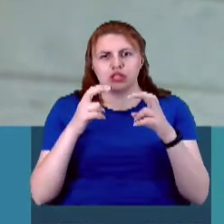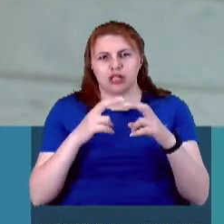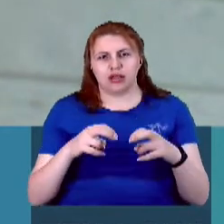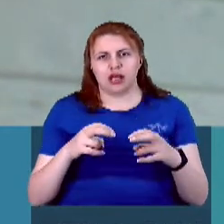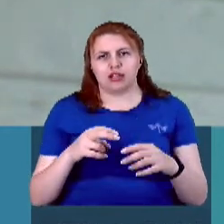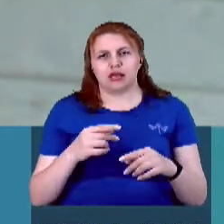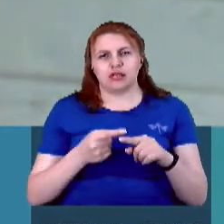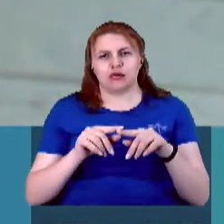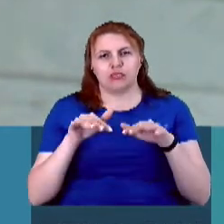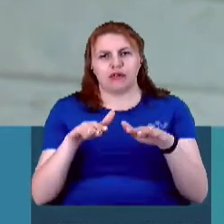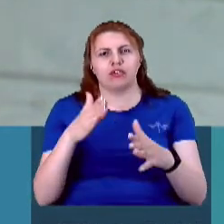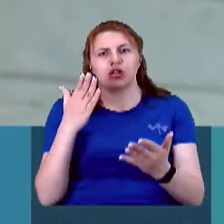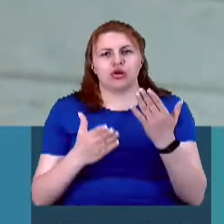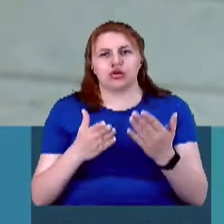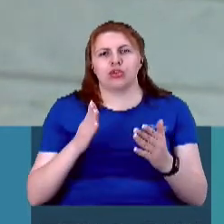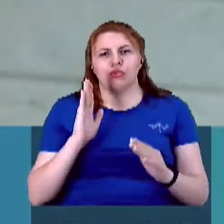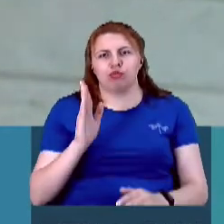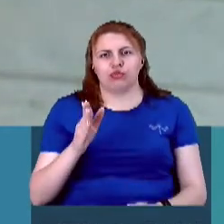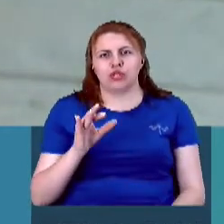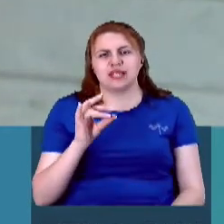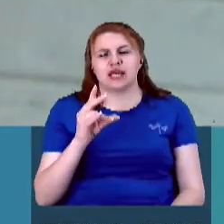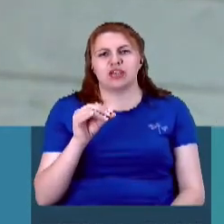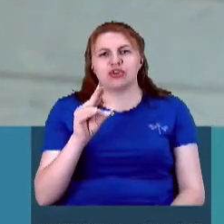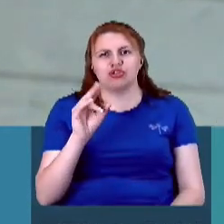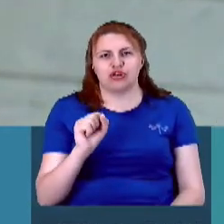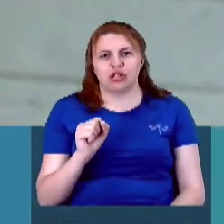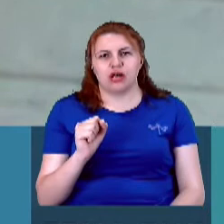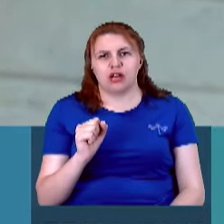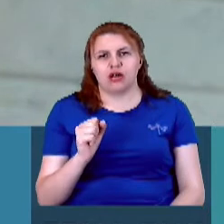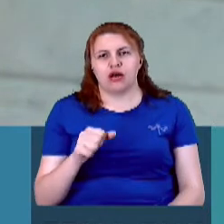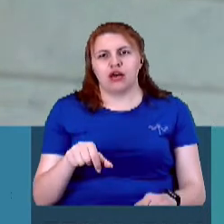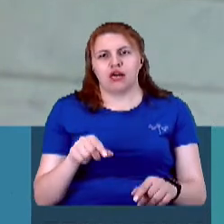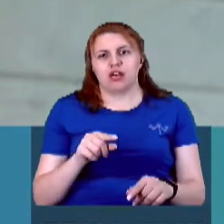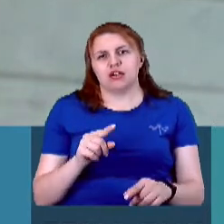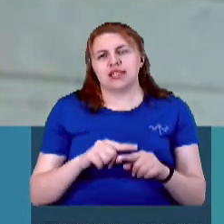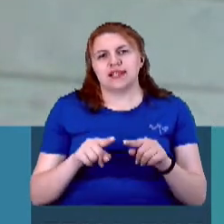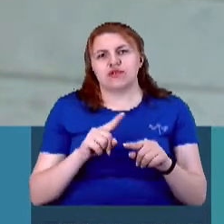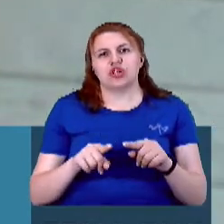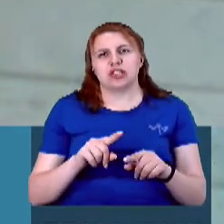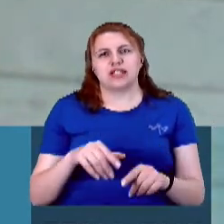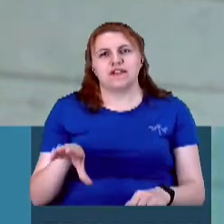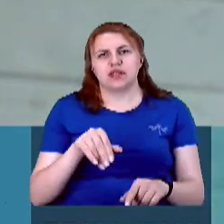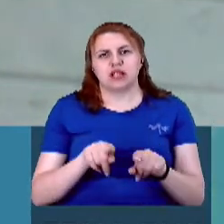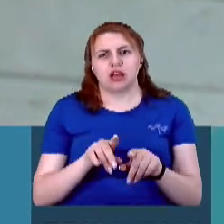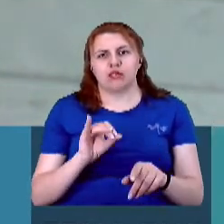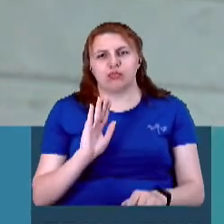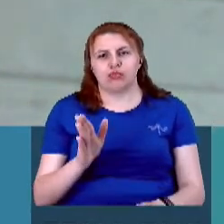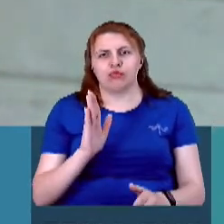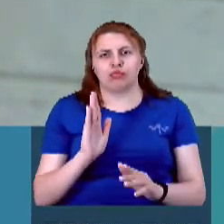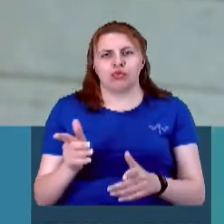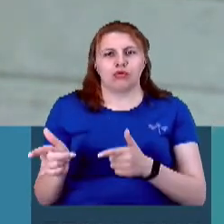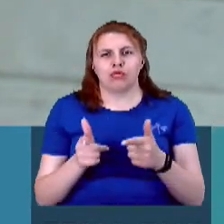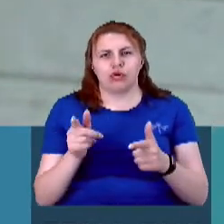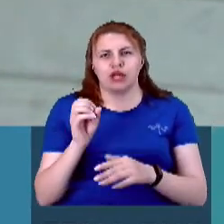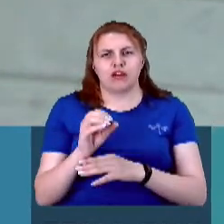ця справа буде визнана в УГСПЛ як стратегічна, а швидше за все це так і буде, то, звичайно, ми будемо і готувати звернення до Європейського суду